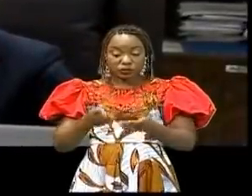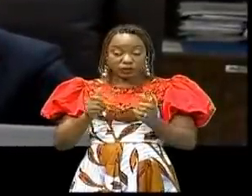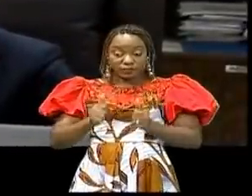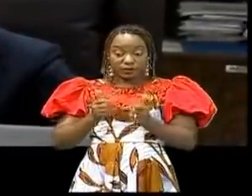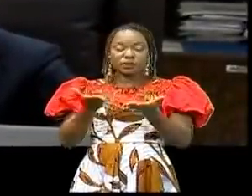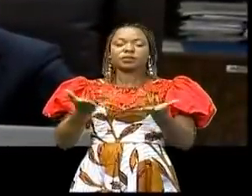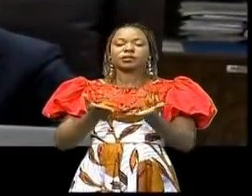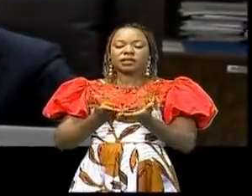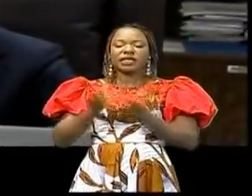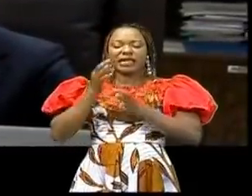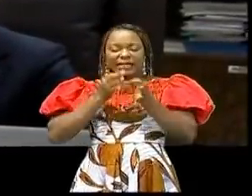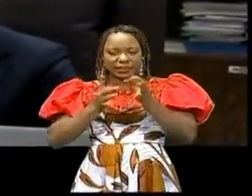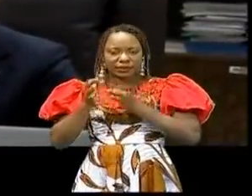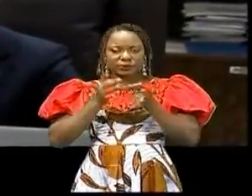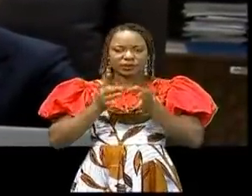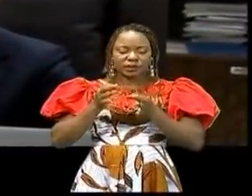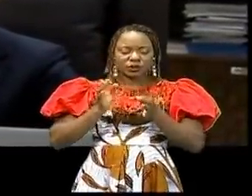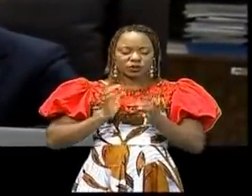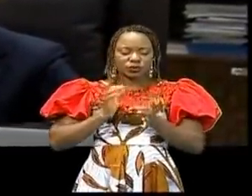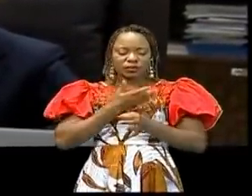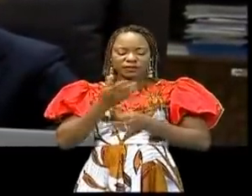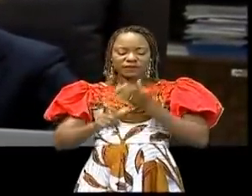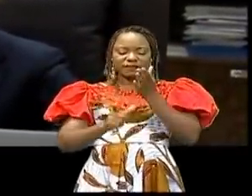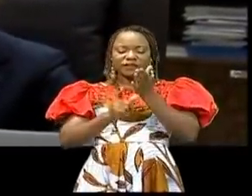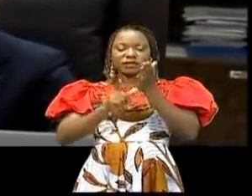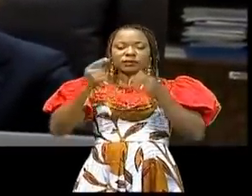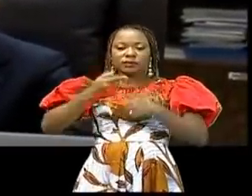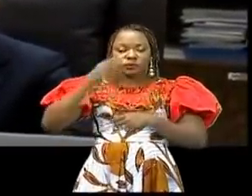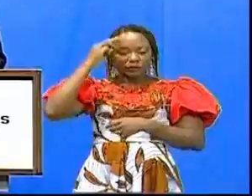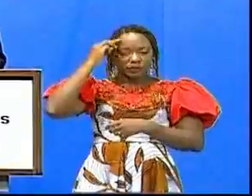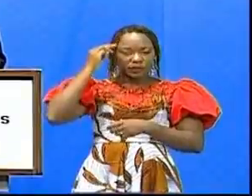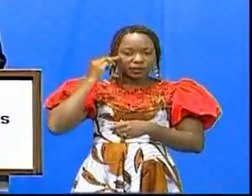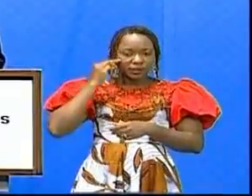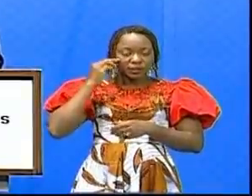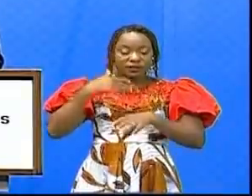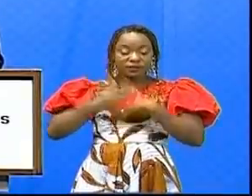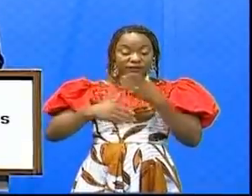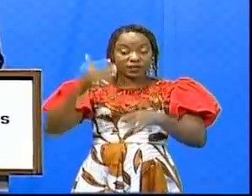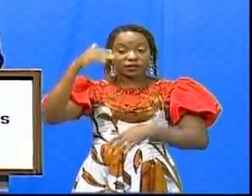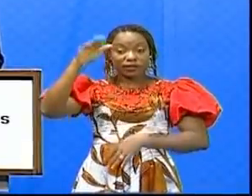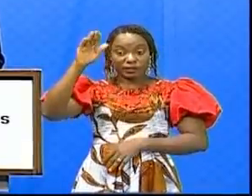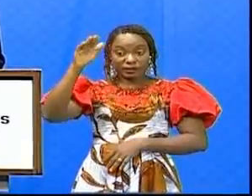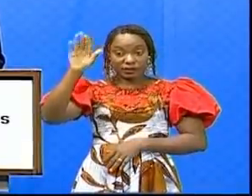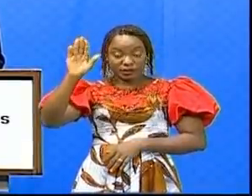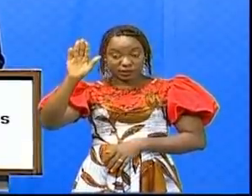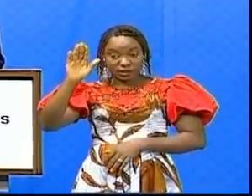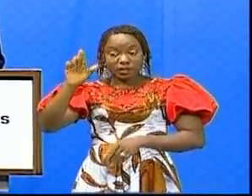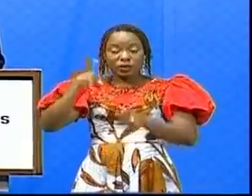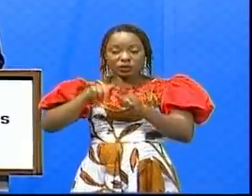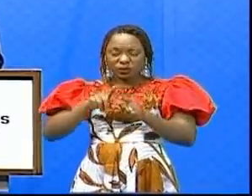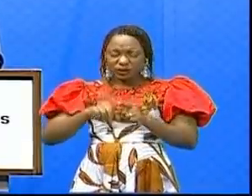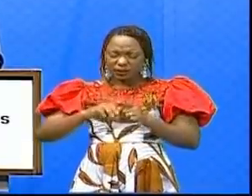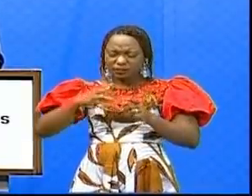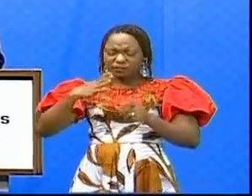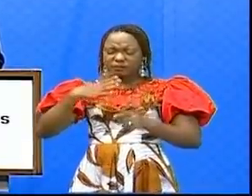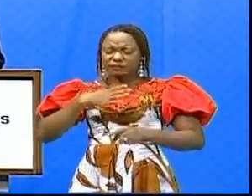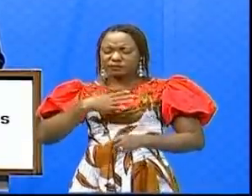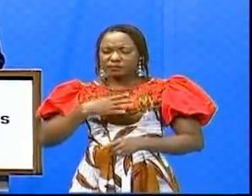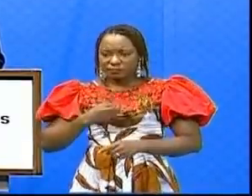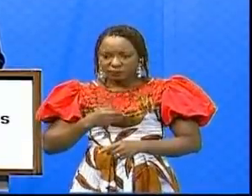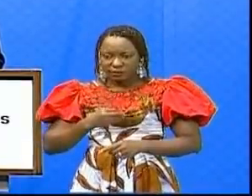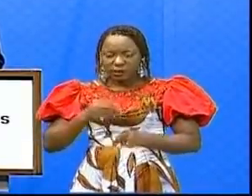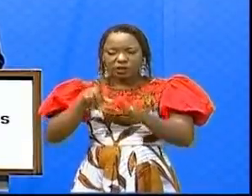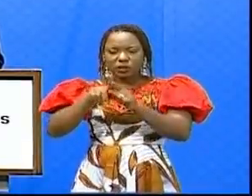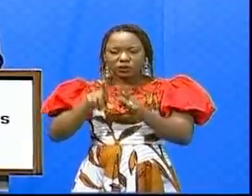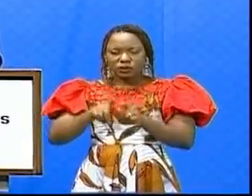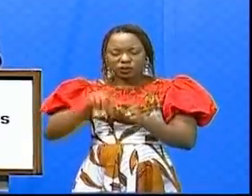a exprimé à notre vice-premier ministre, ministre des Affaires étrangères, les vifs regrets ainsi que les condoléances